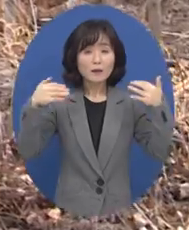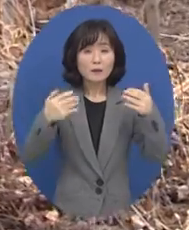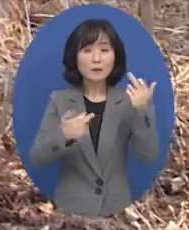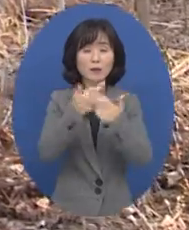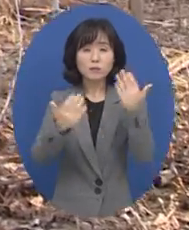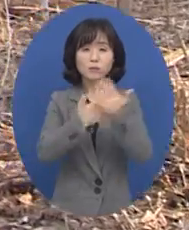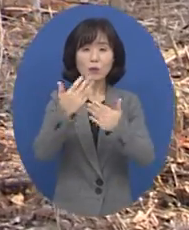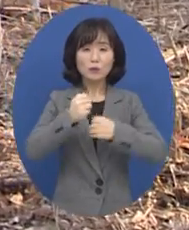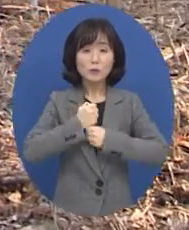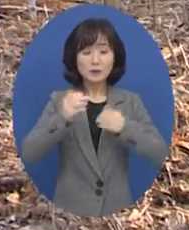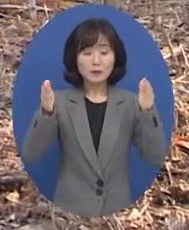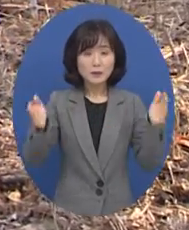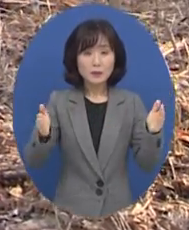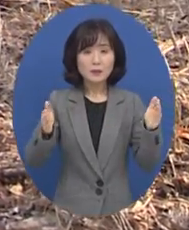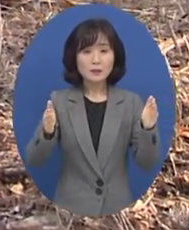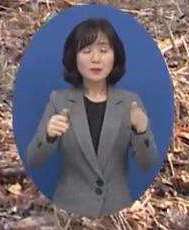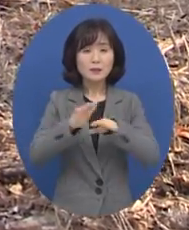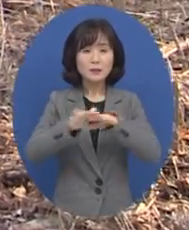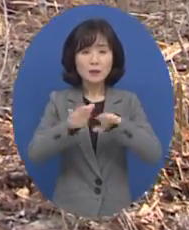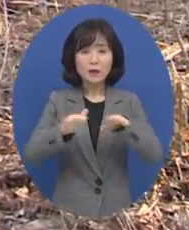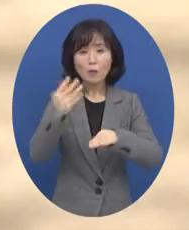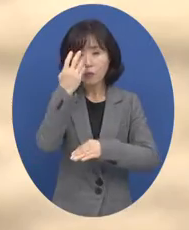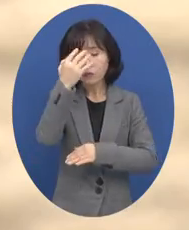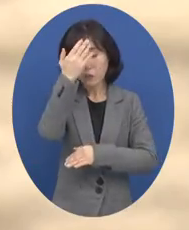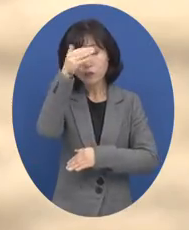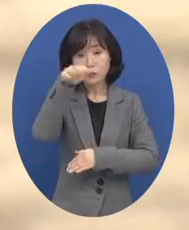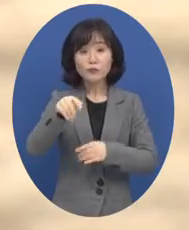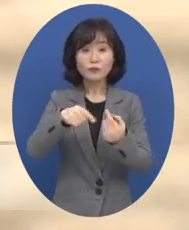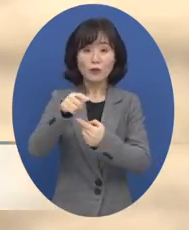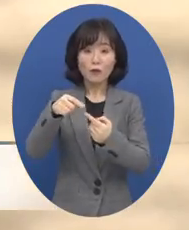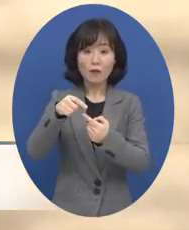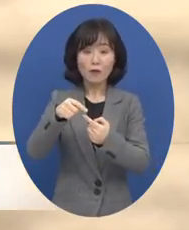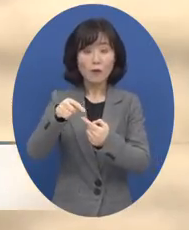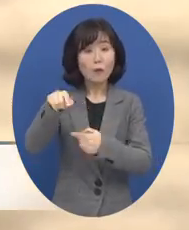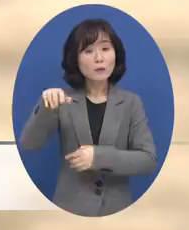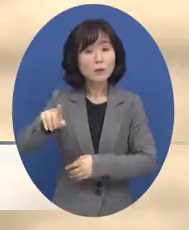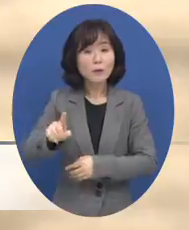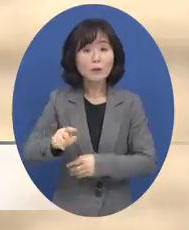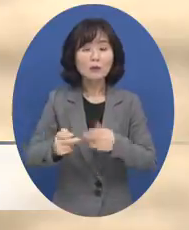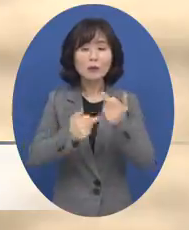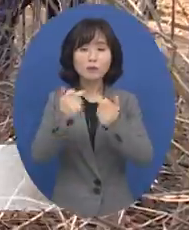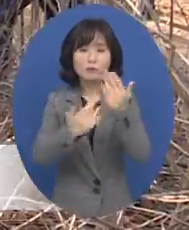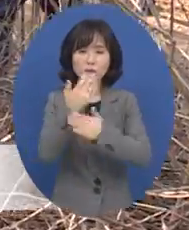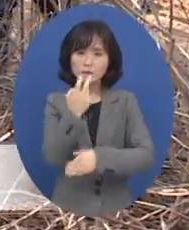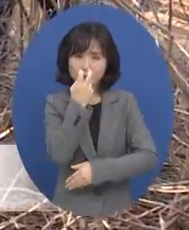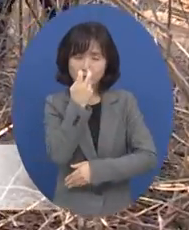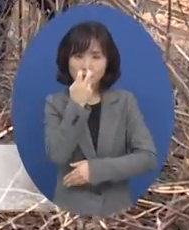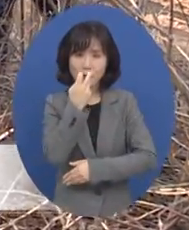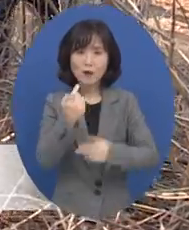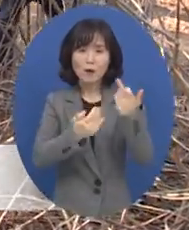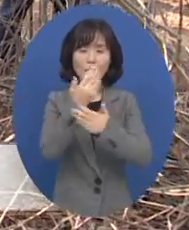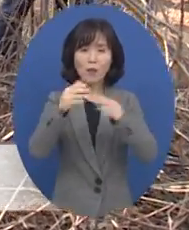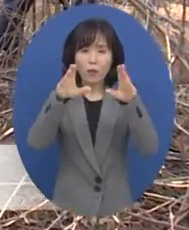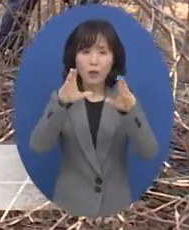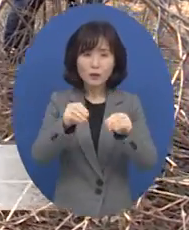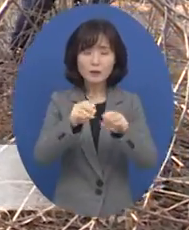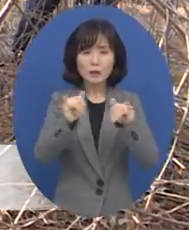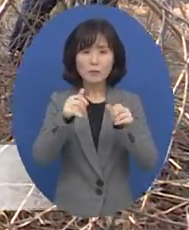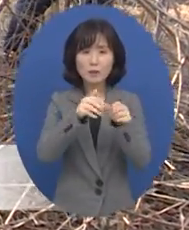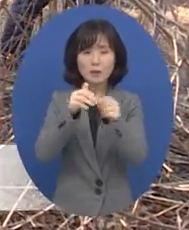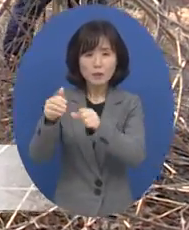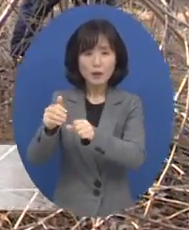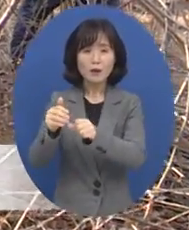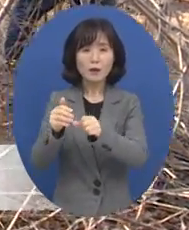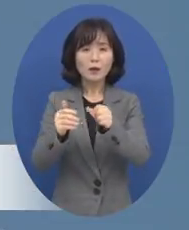산불방지 대책본부 를 운영합니다 대책본부는 에서 산불감시 진화 인력을 적기에 투입하고 소아